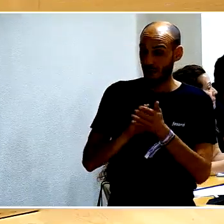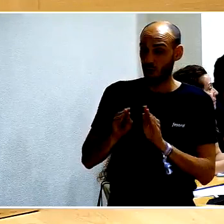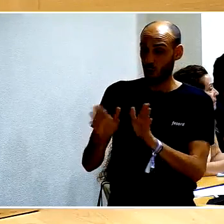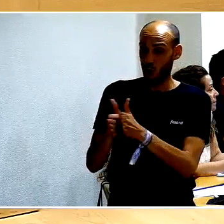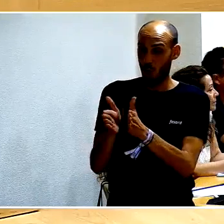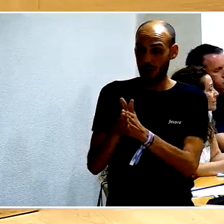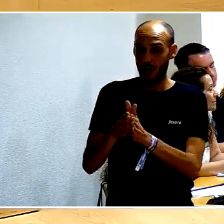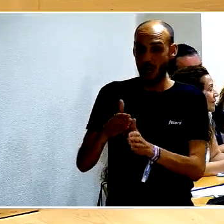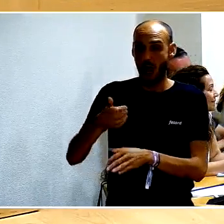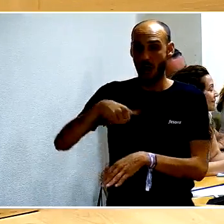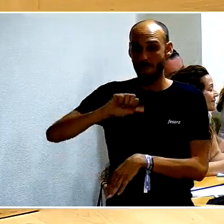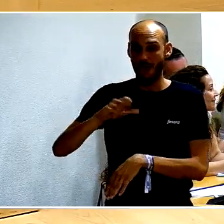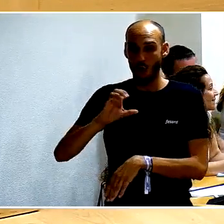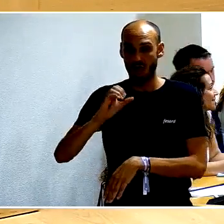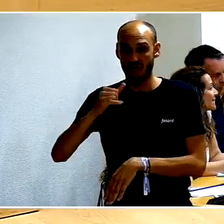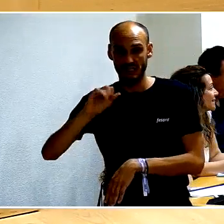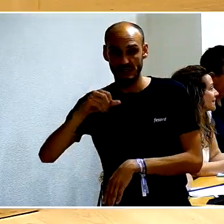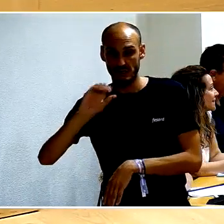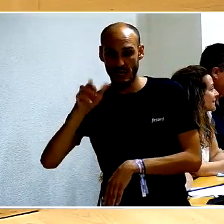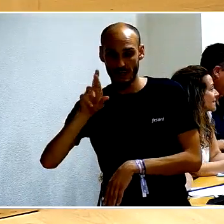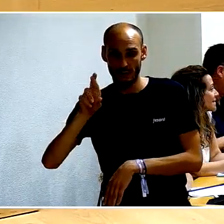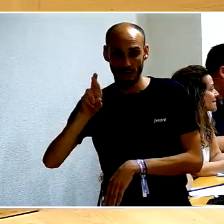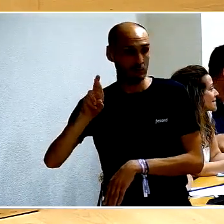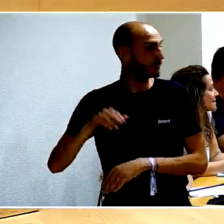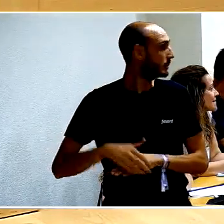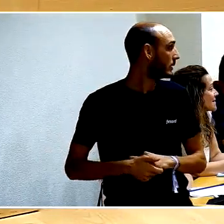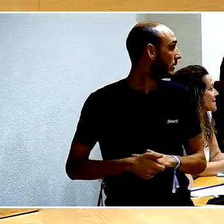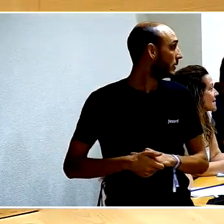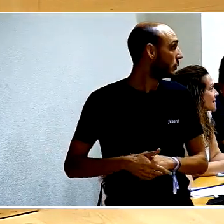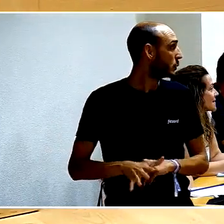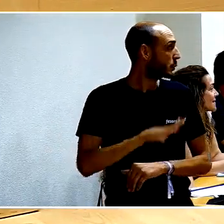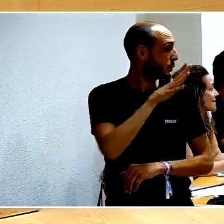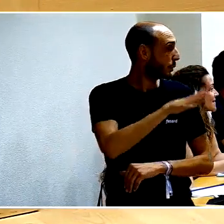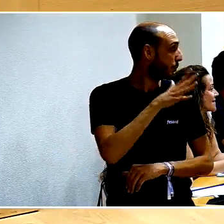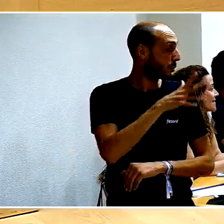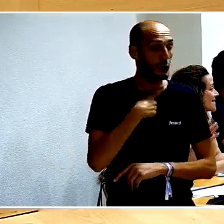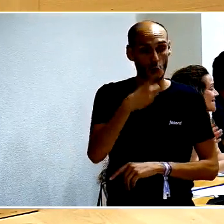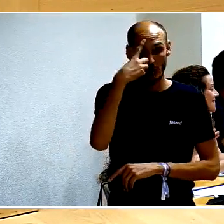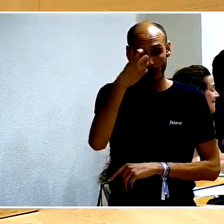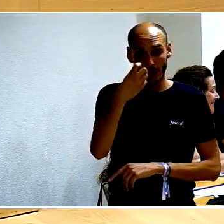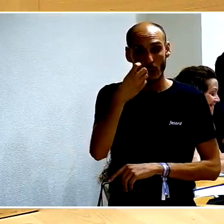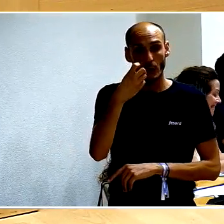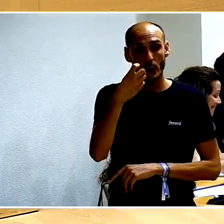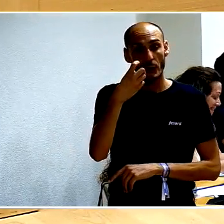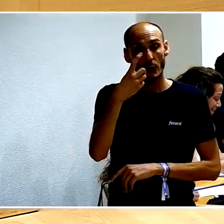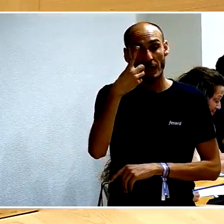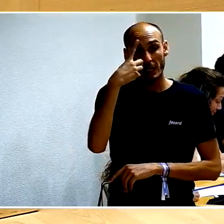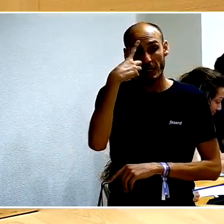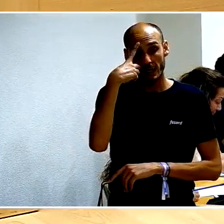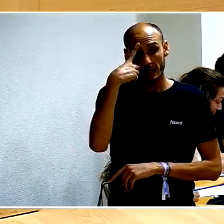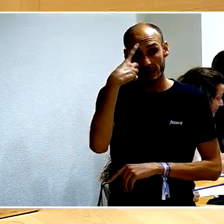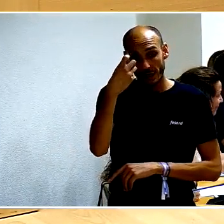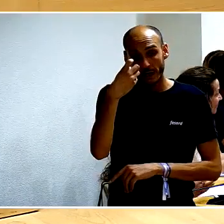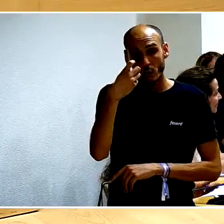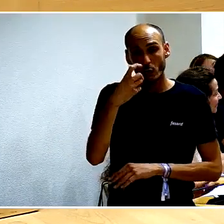Ciscar. Pensava que parlava de la seva companya, Amparo Ciscar, perquè crec que no està tan lluny quan una